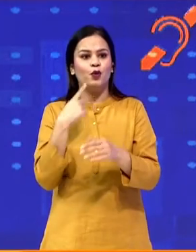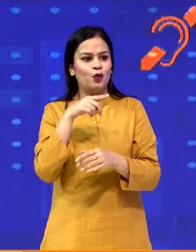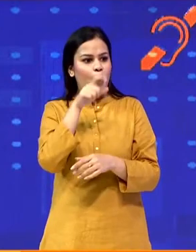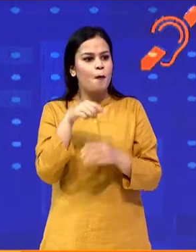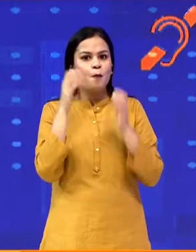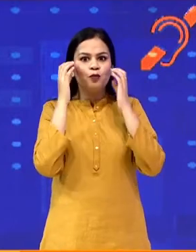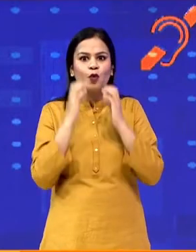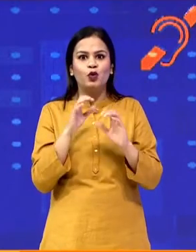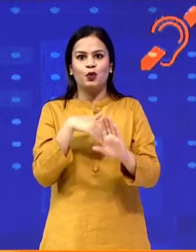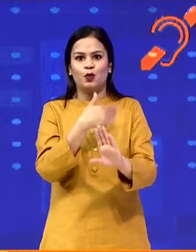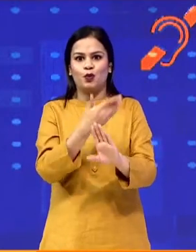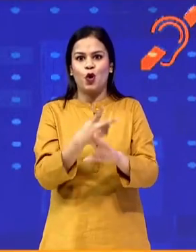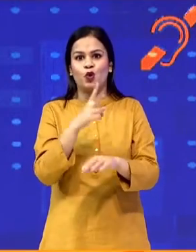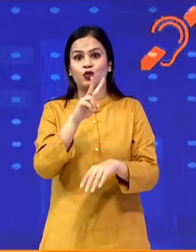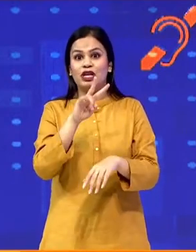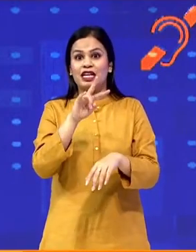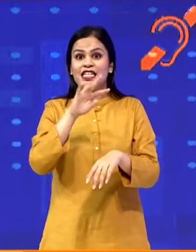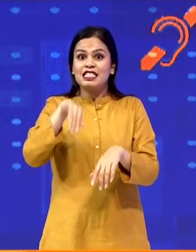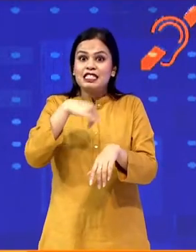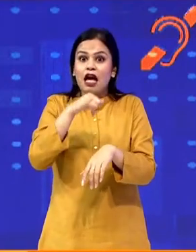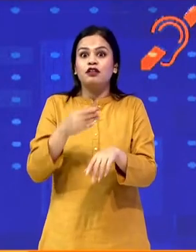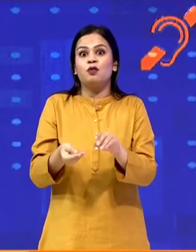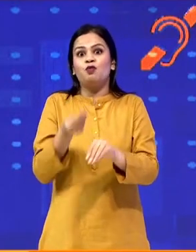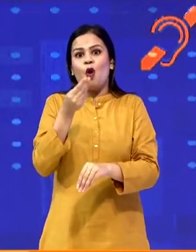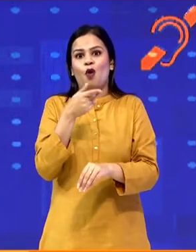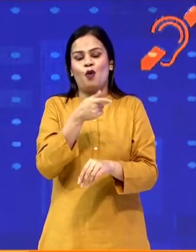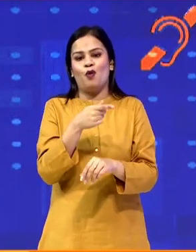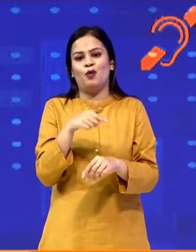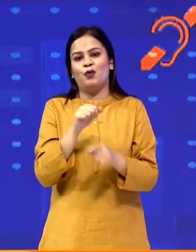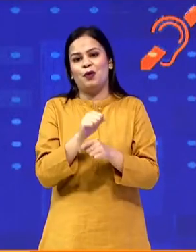26/7 है 2 घंटे